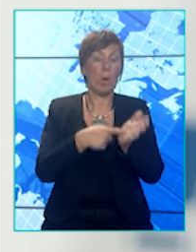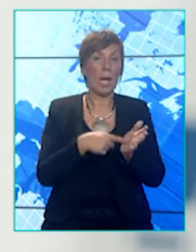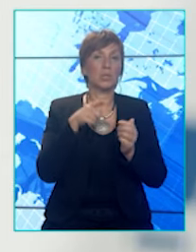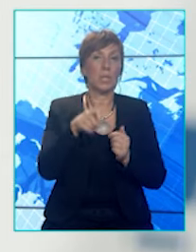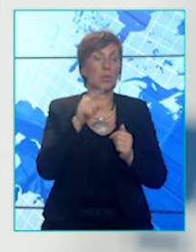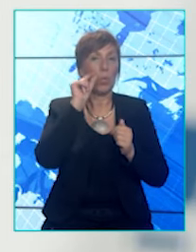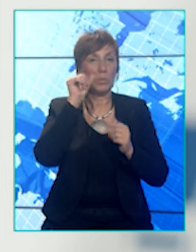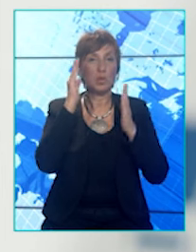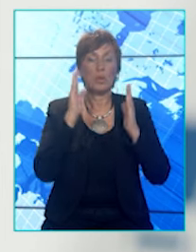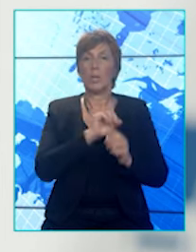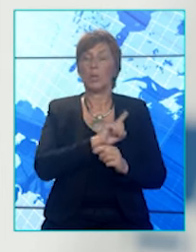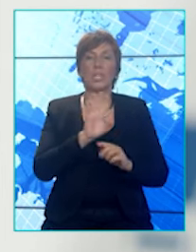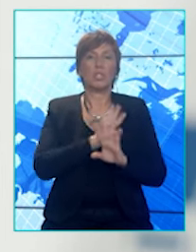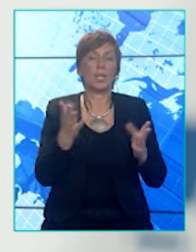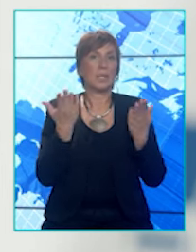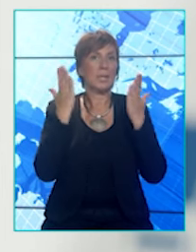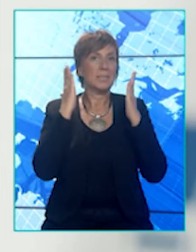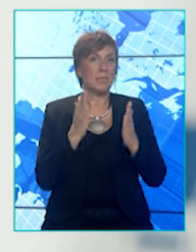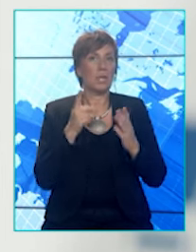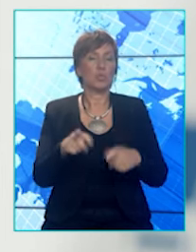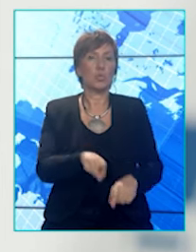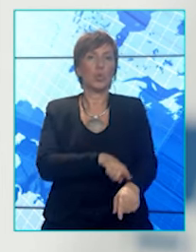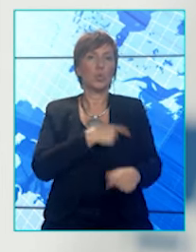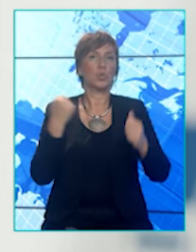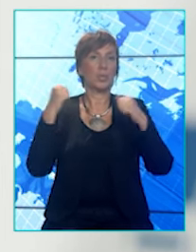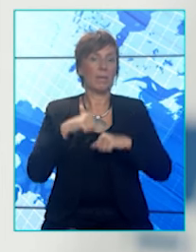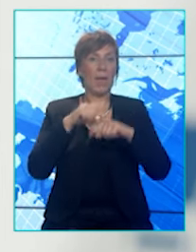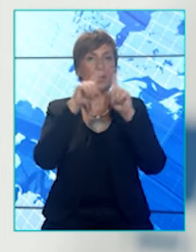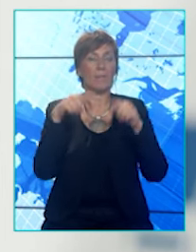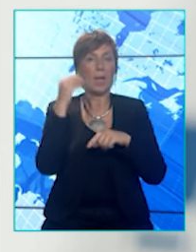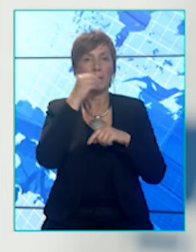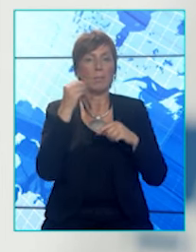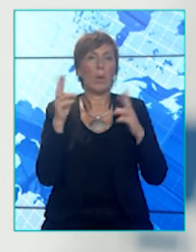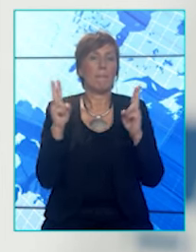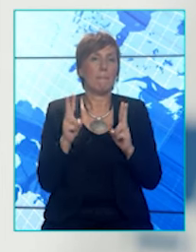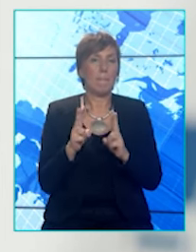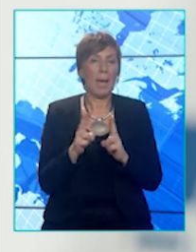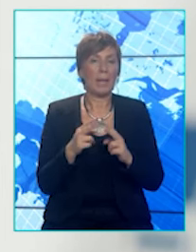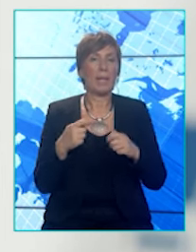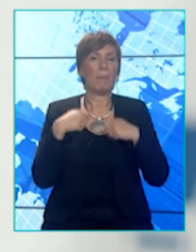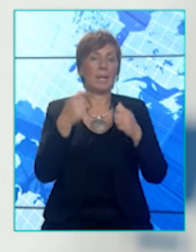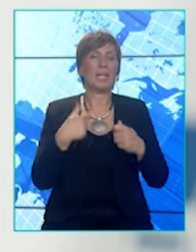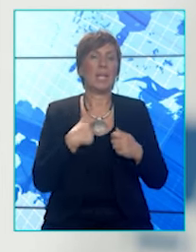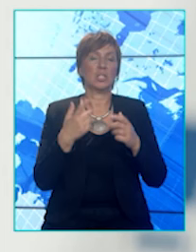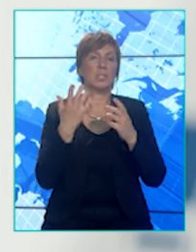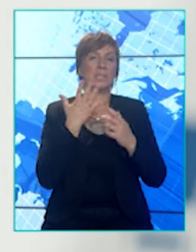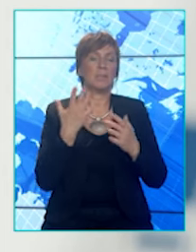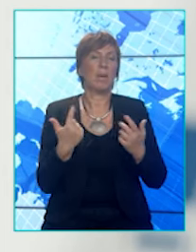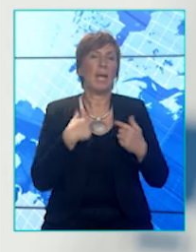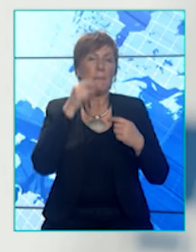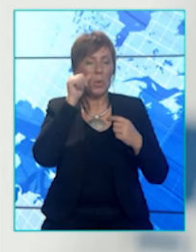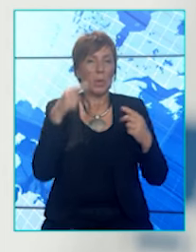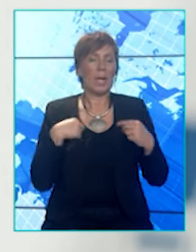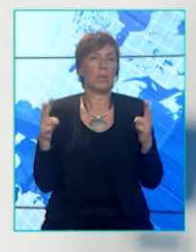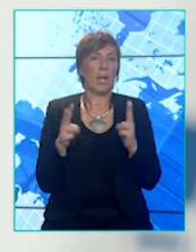da tom čovjeku ništa nije sveto. Što on duže vlada Republike Srpske je manje. Predaje naše simbole, sve manje nas je kao